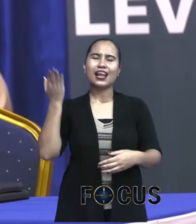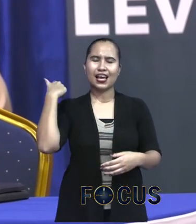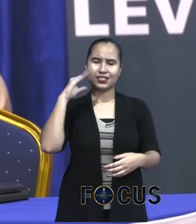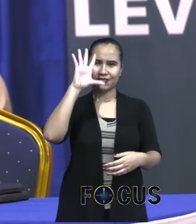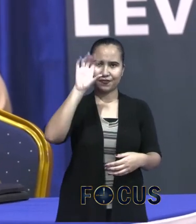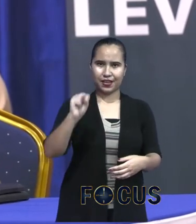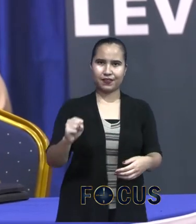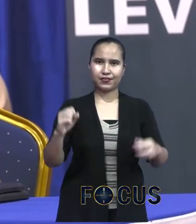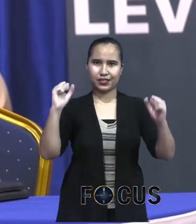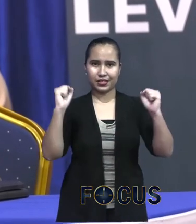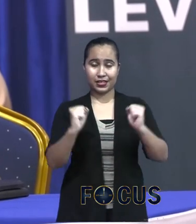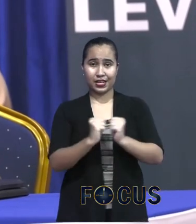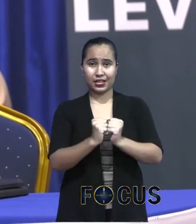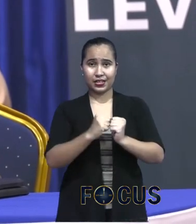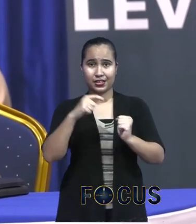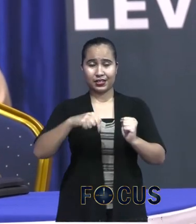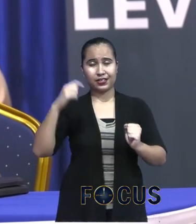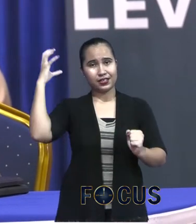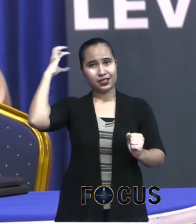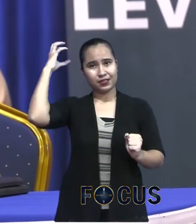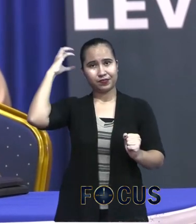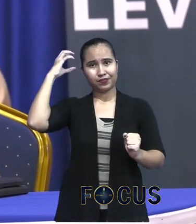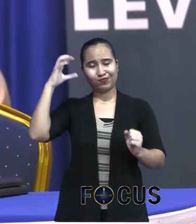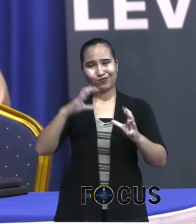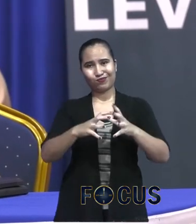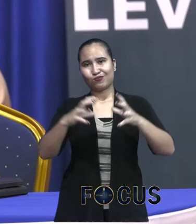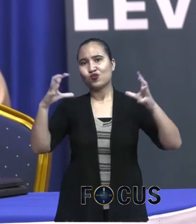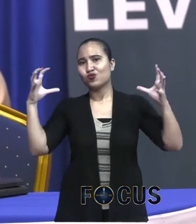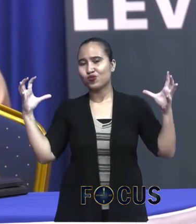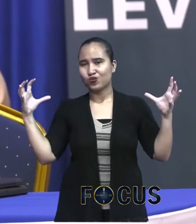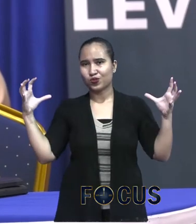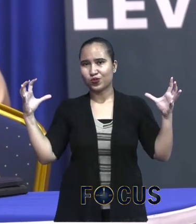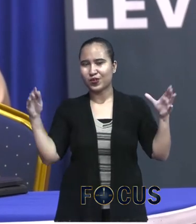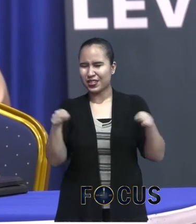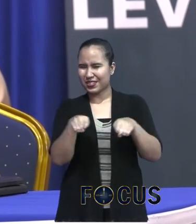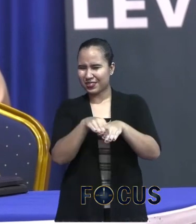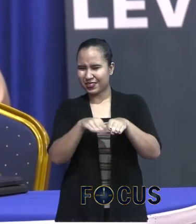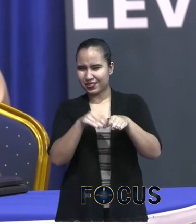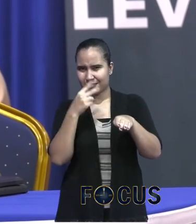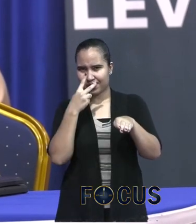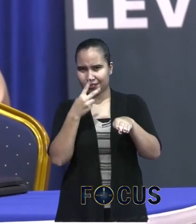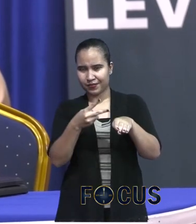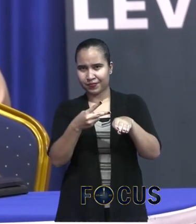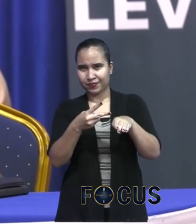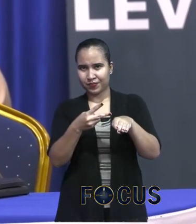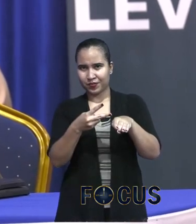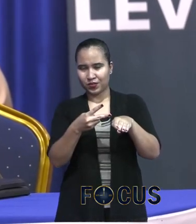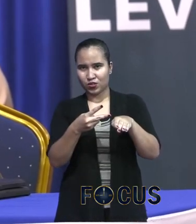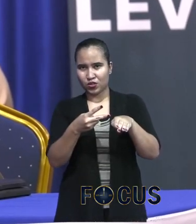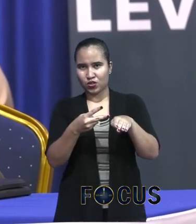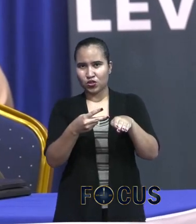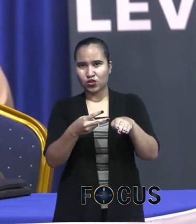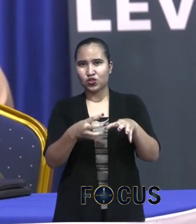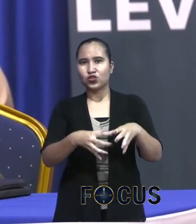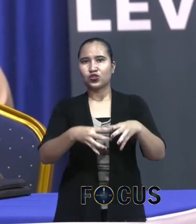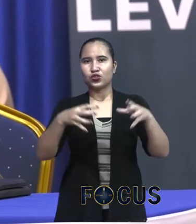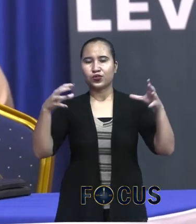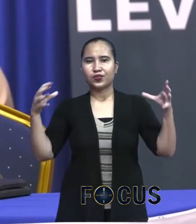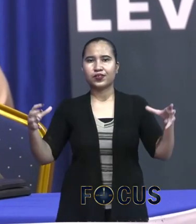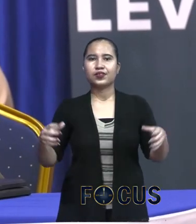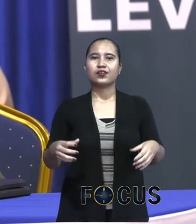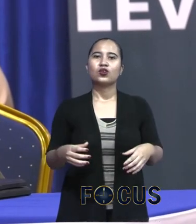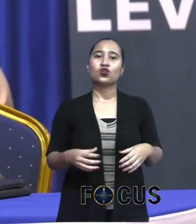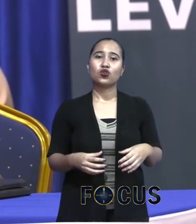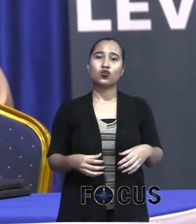crisis waarschijnlijk in omvang alleen te vergelijken is met de grote depressie van